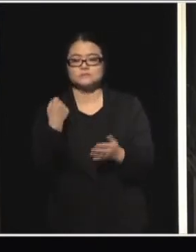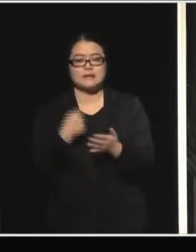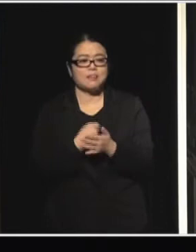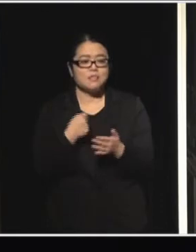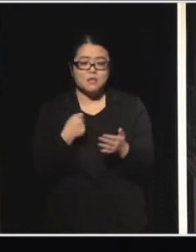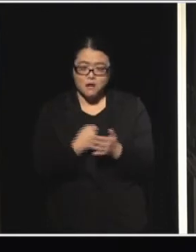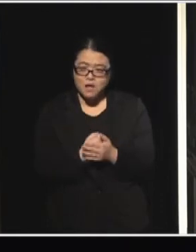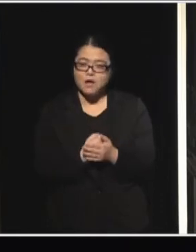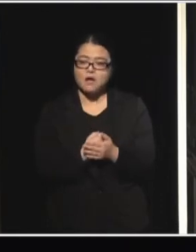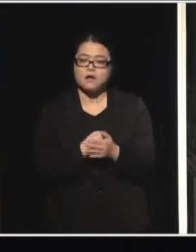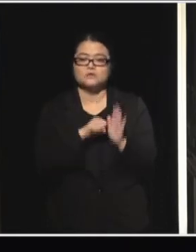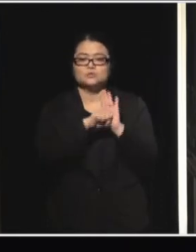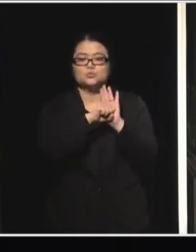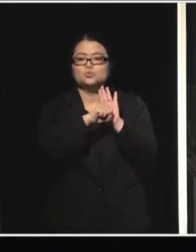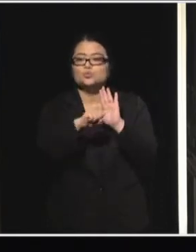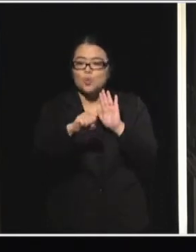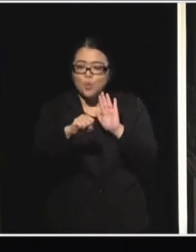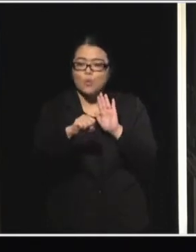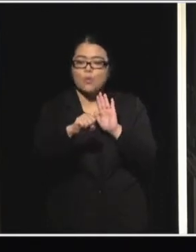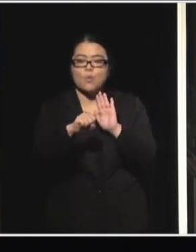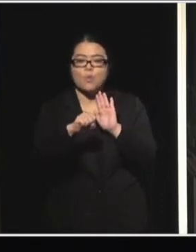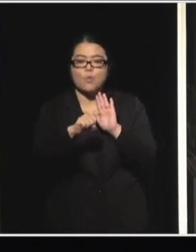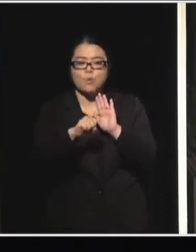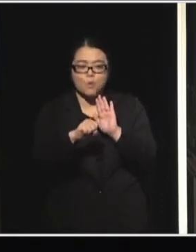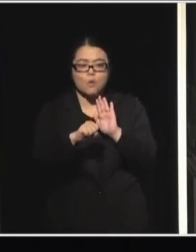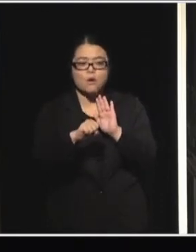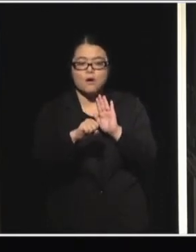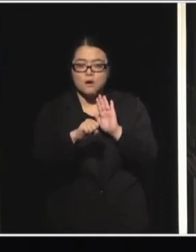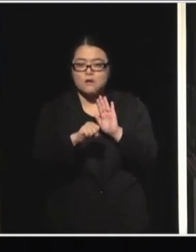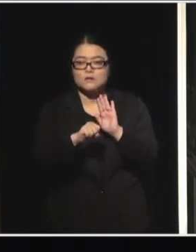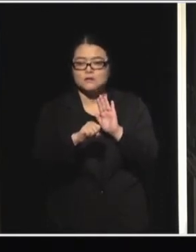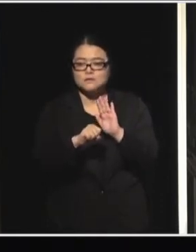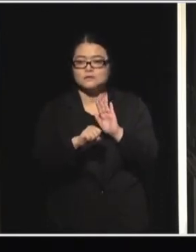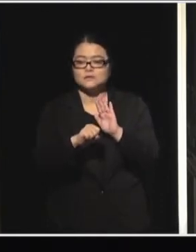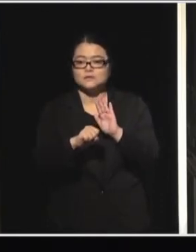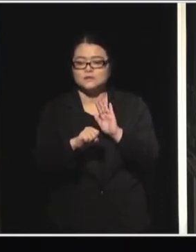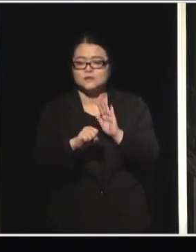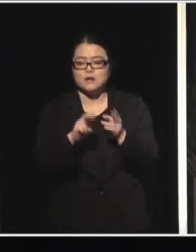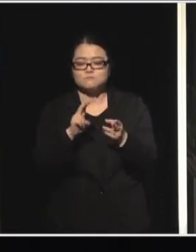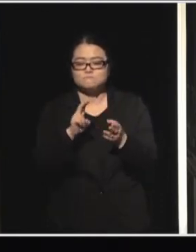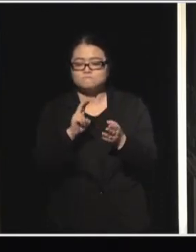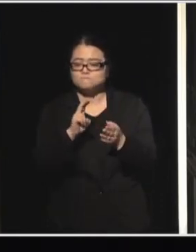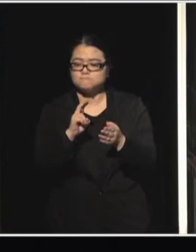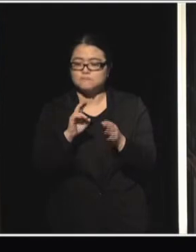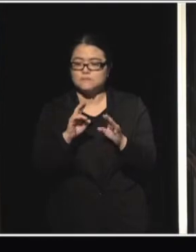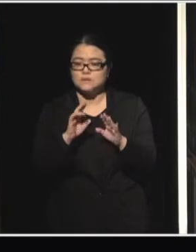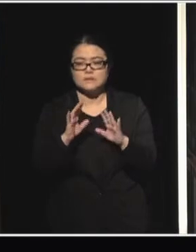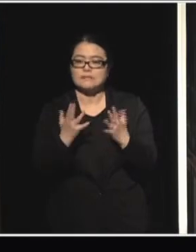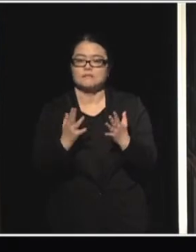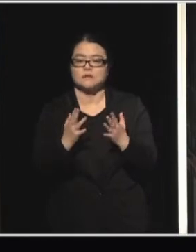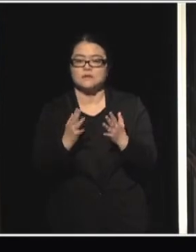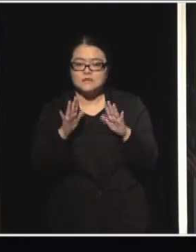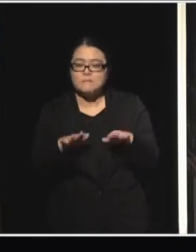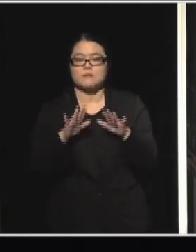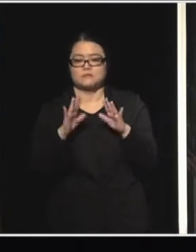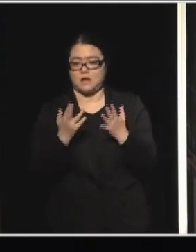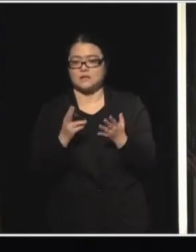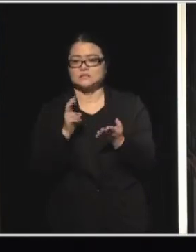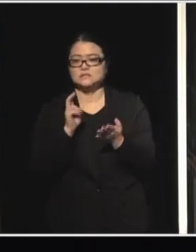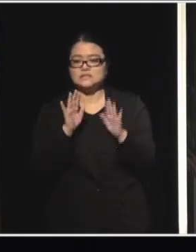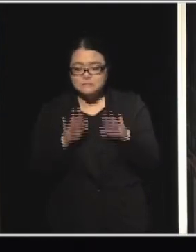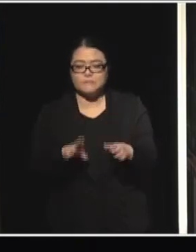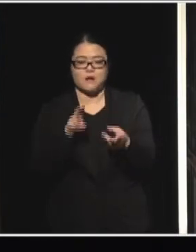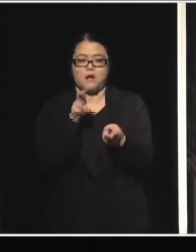有効たされて実用段階に入っているものはの今臨床試験段階ということにいませ